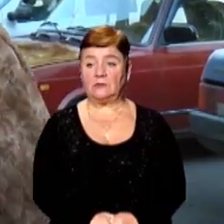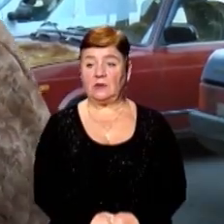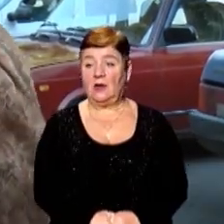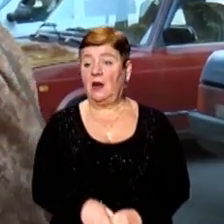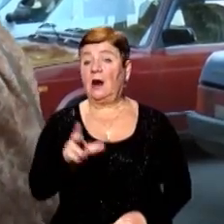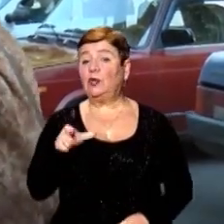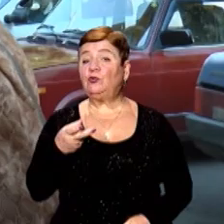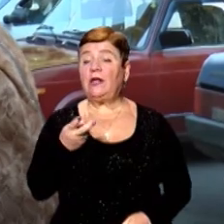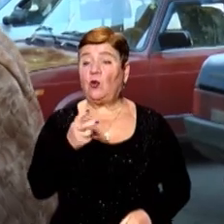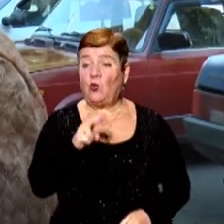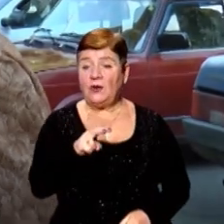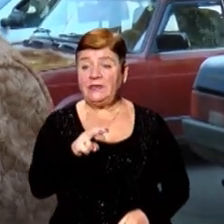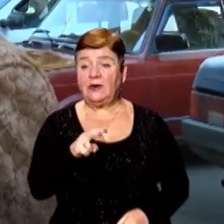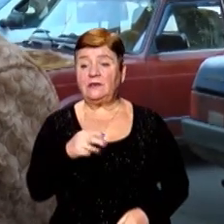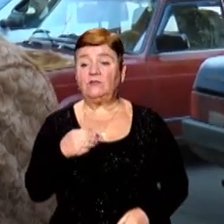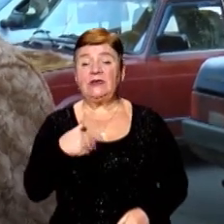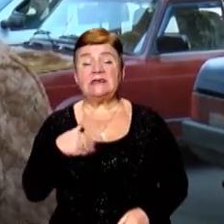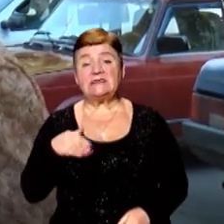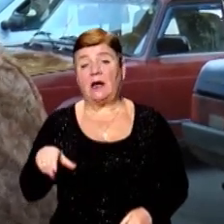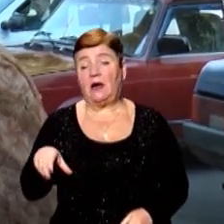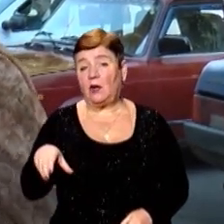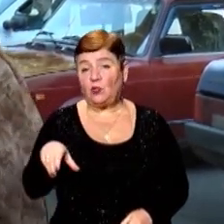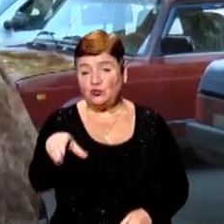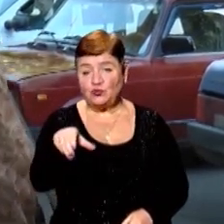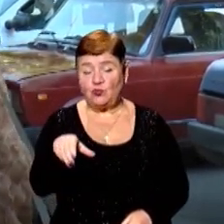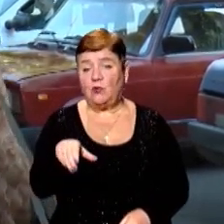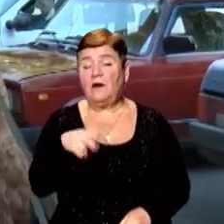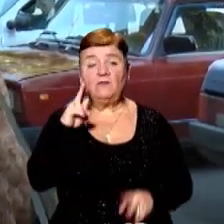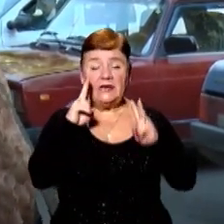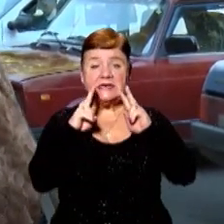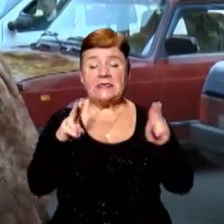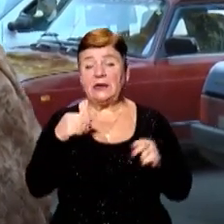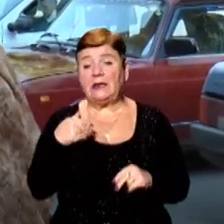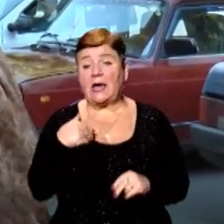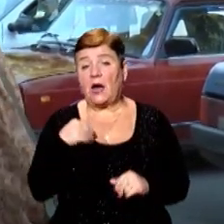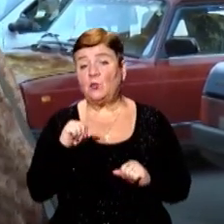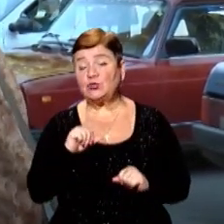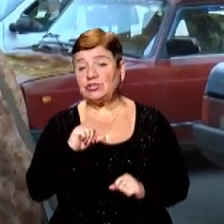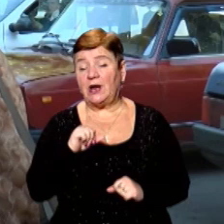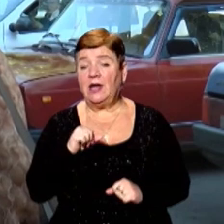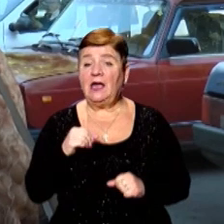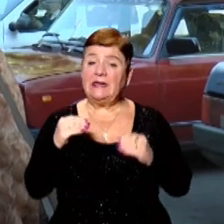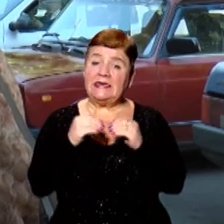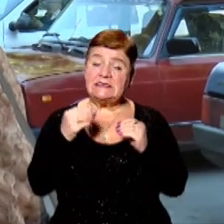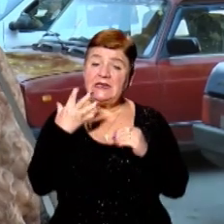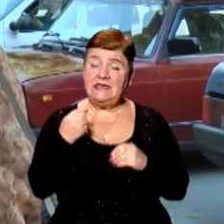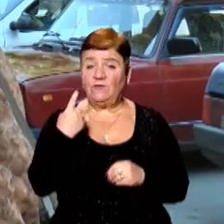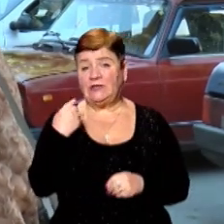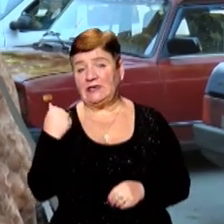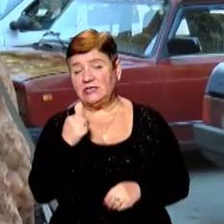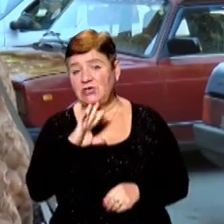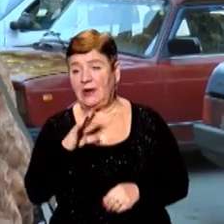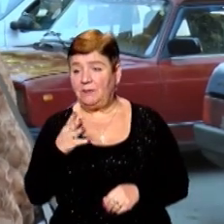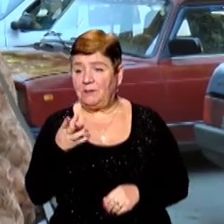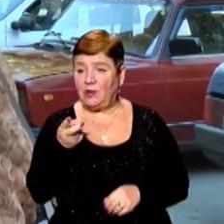Люди ходять, і жіночка пішла, вона теж, мабуть, не знає. Я не була, може, тиждень, може, 10 днів. Спала коронавірус,